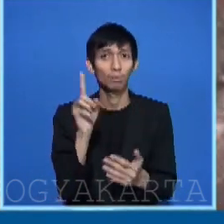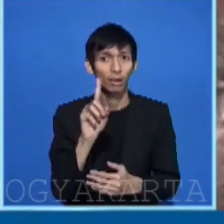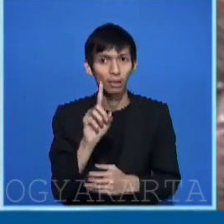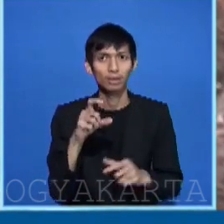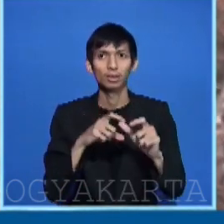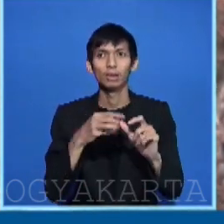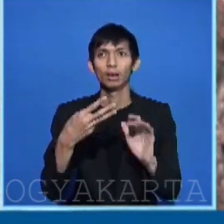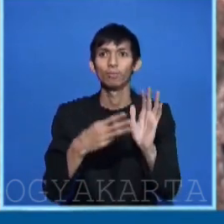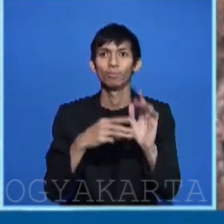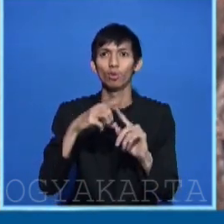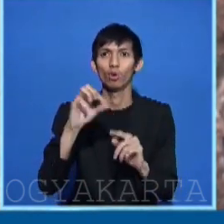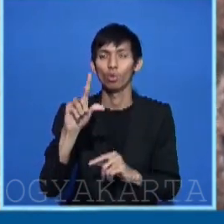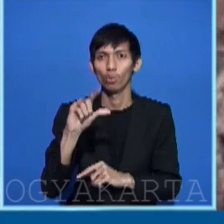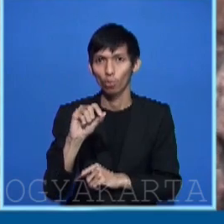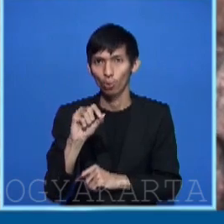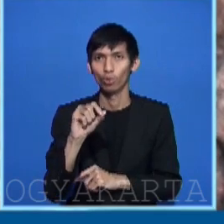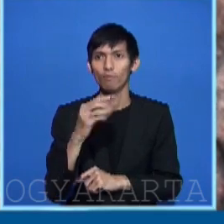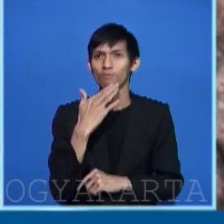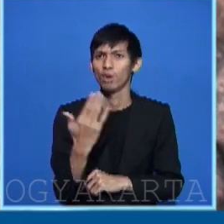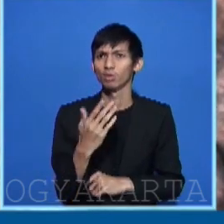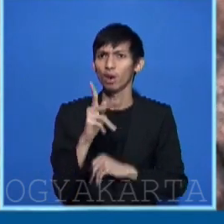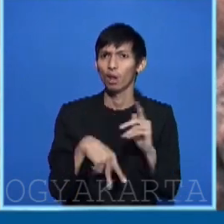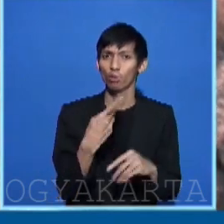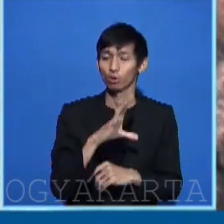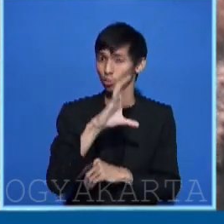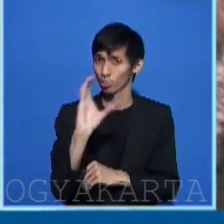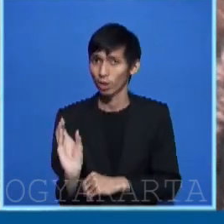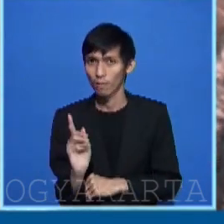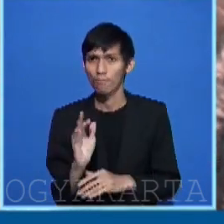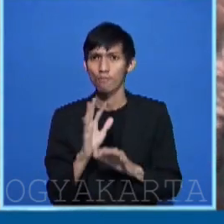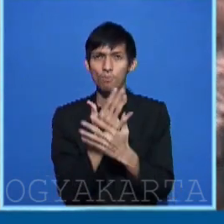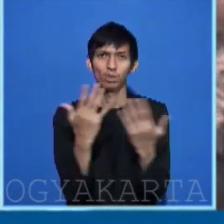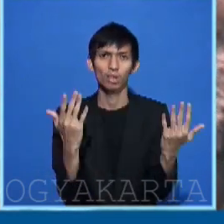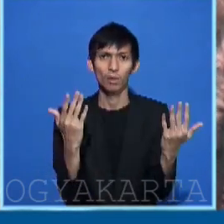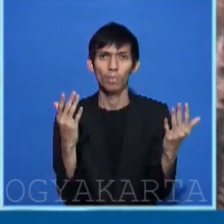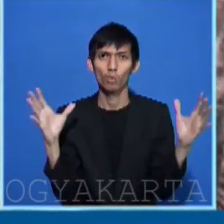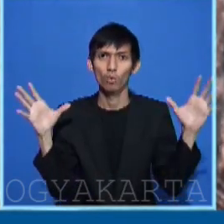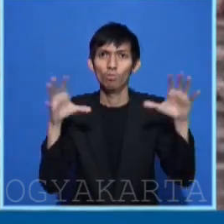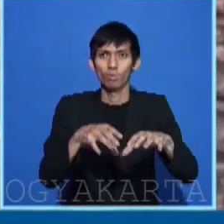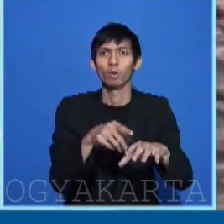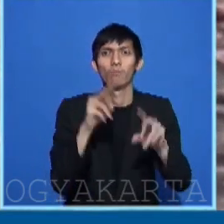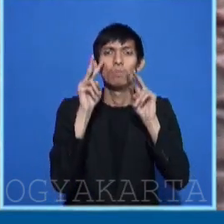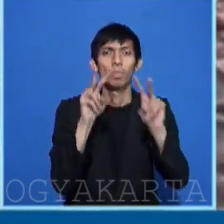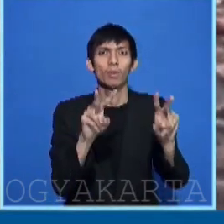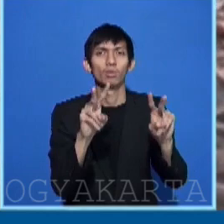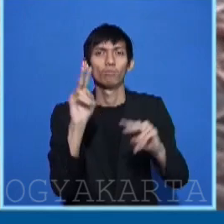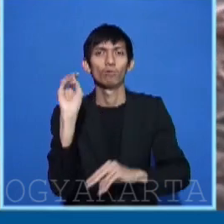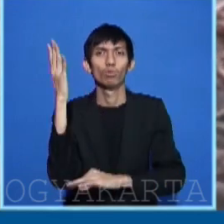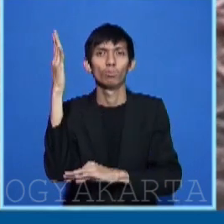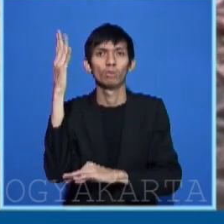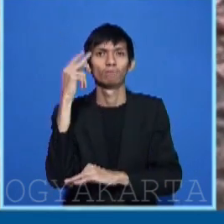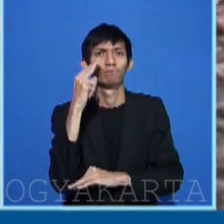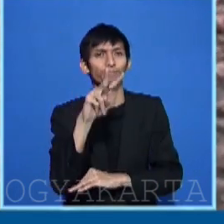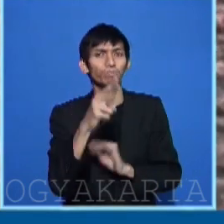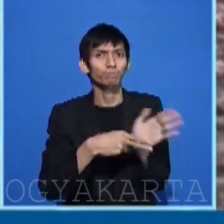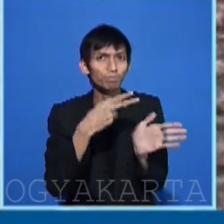panci sonten papan meniko rame dipun datengi dening warga masyarakat kajawi Sami Amir Sani bangunan Monumen ugizami Mirzani sepur